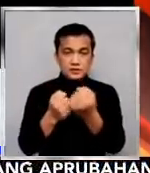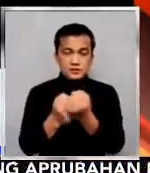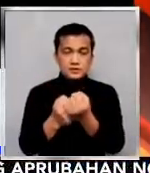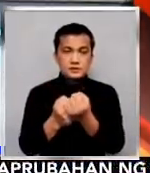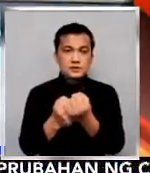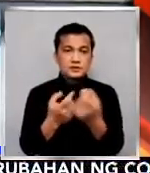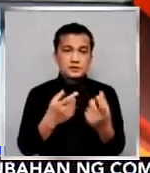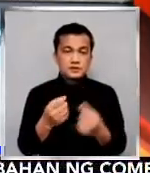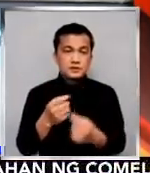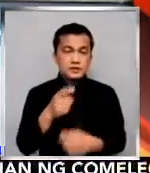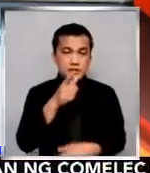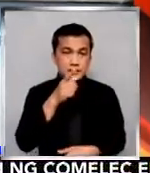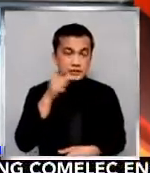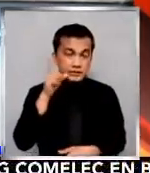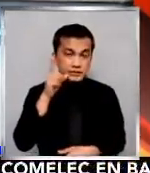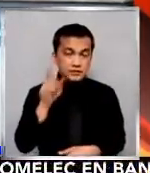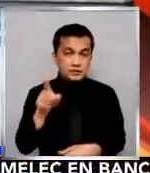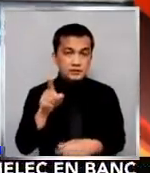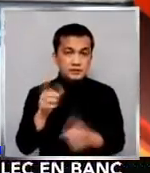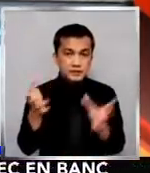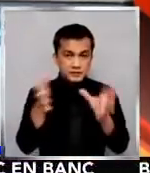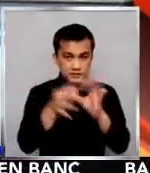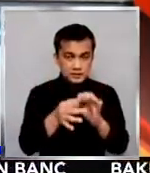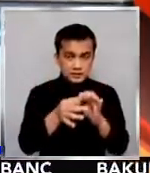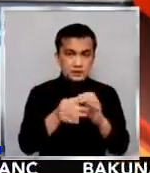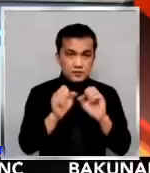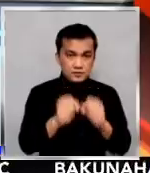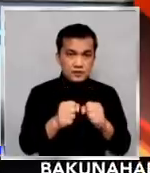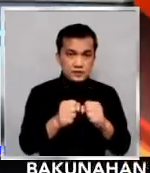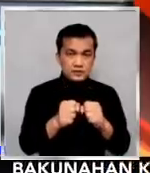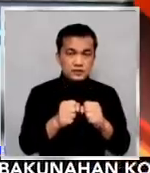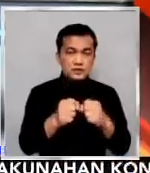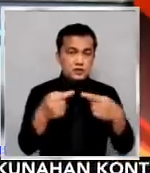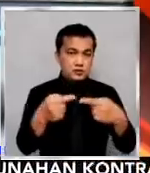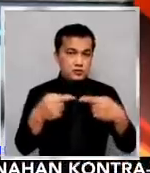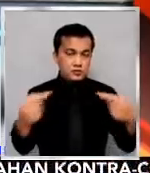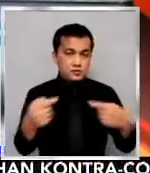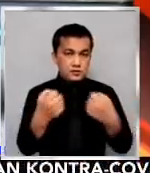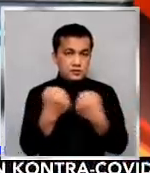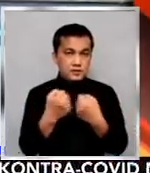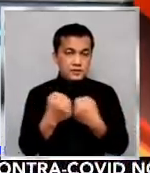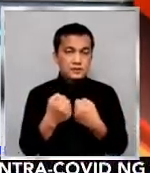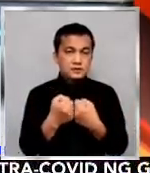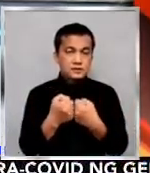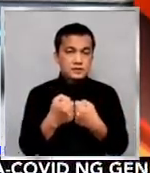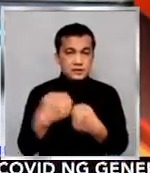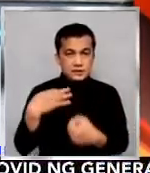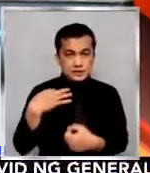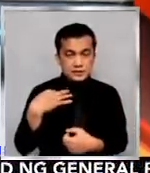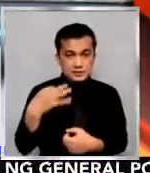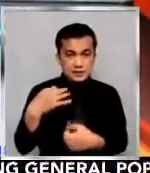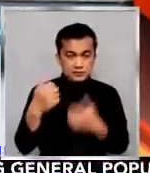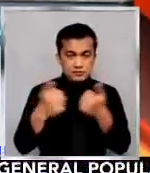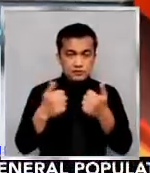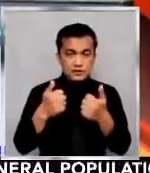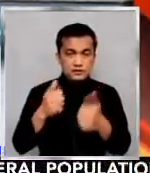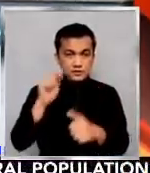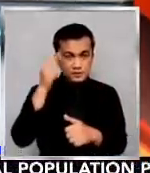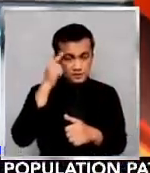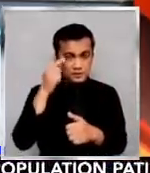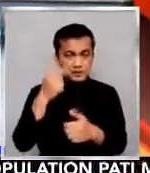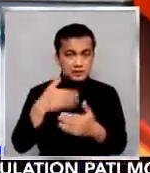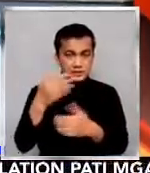Robredo na pagkaisahin ang mga pwedeng lumaban sa kandidato ng administrasyon sa eleksyon 2022. Si Robredo